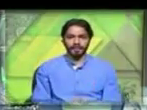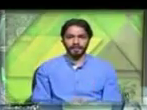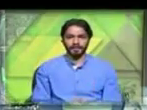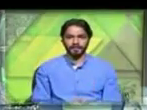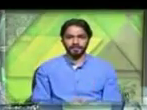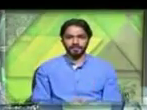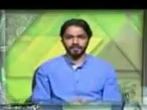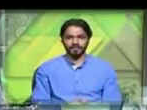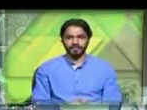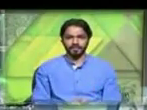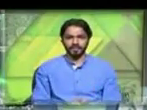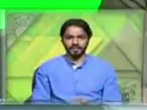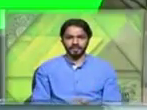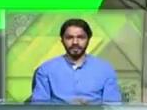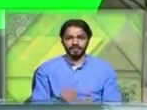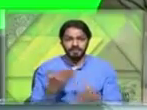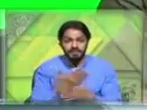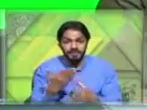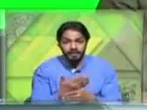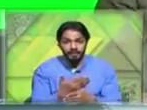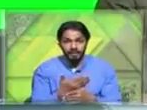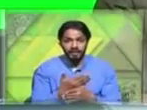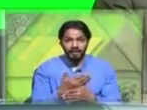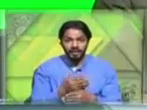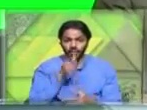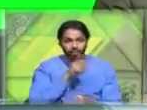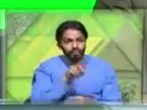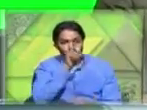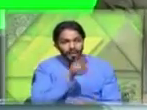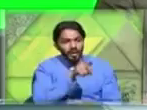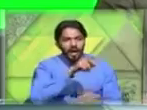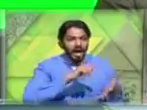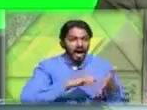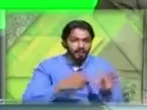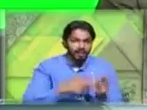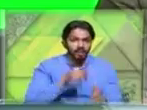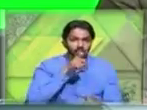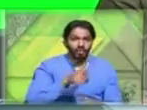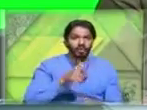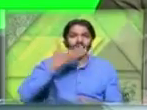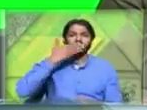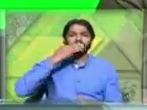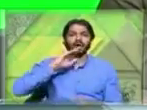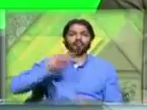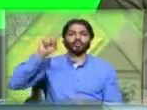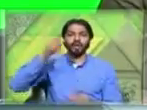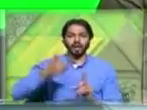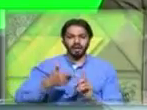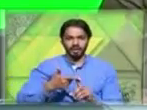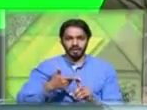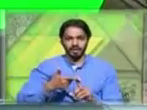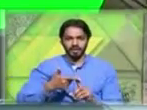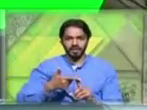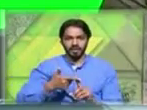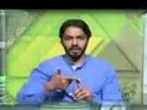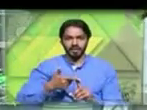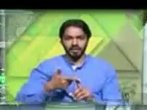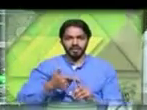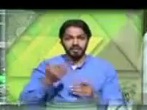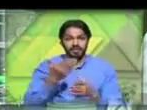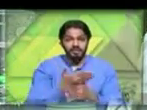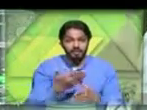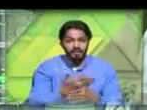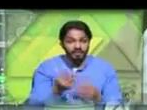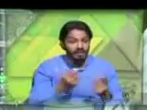تمام أكبر. تمام. صحيح. الواد عمل إيه في الثانوية العامة؟ ما شاء لا الله. لا حول ولا قوة إلا بالله. كل